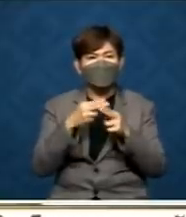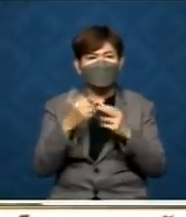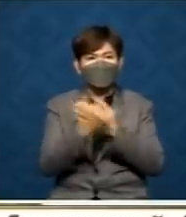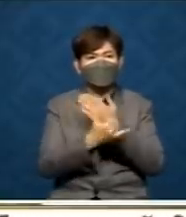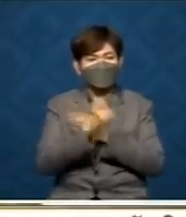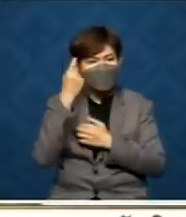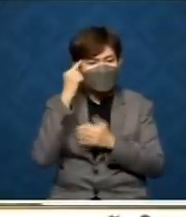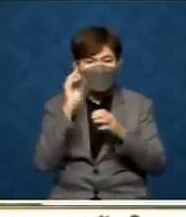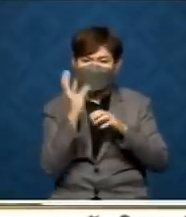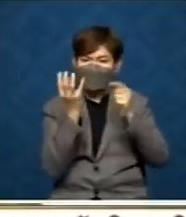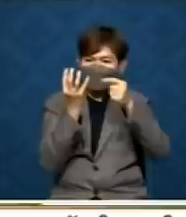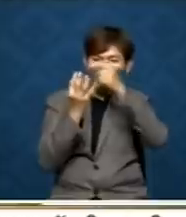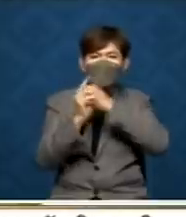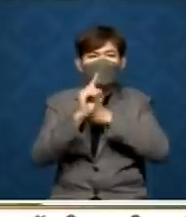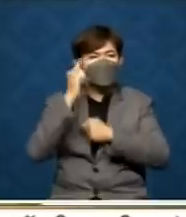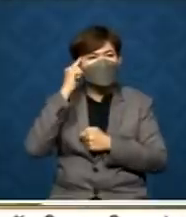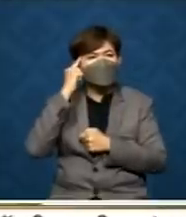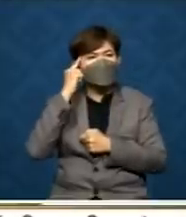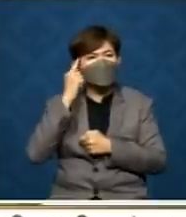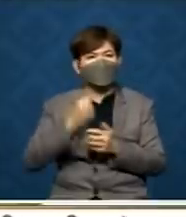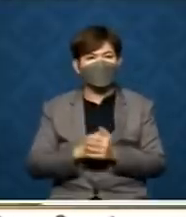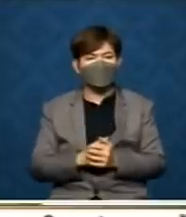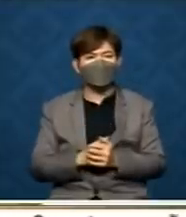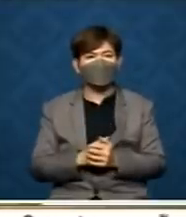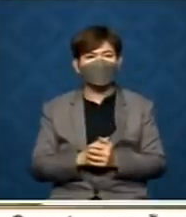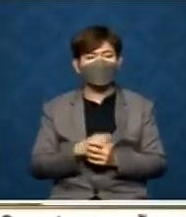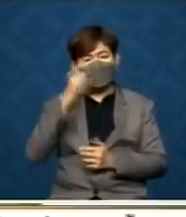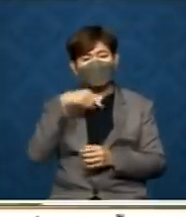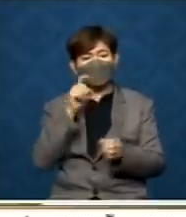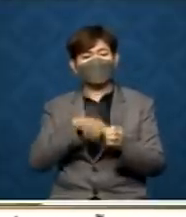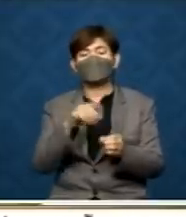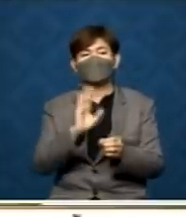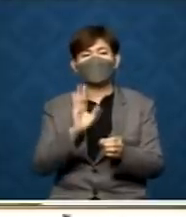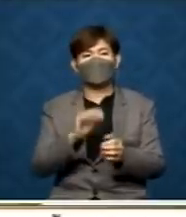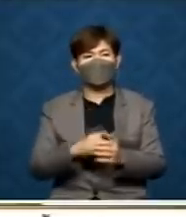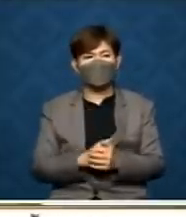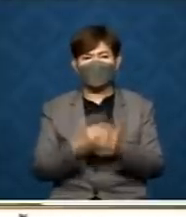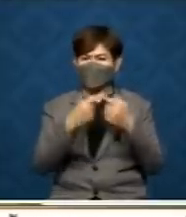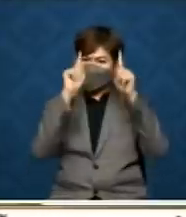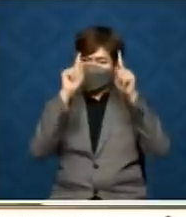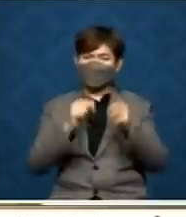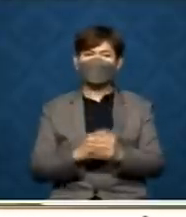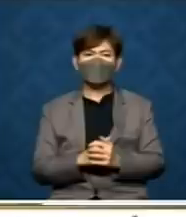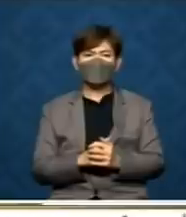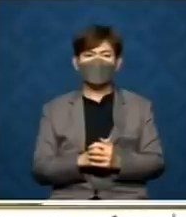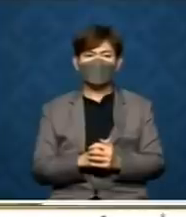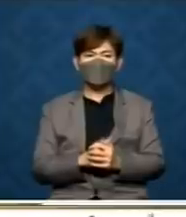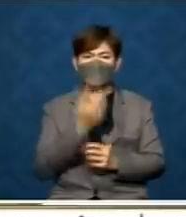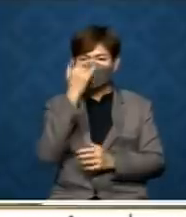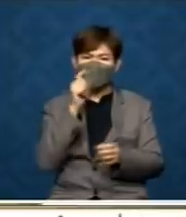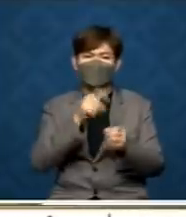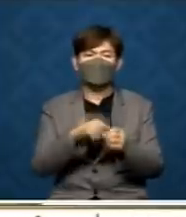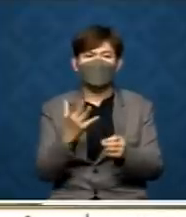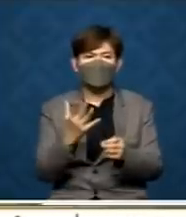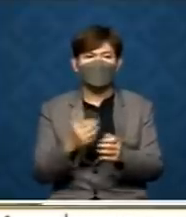รู้ว่าเขาอยู่ไหนเนี่ยโลกที่สามโลกที่ 4ไทยไม่เข้าโคลแบ็ค 8อุ้ยทำไมไม่เข้า